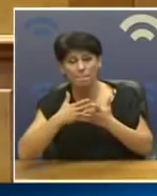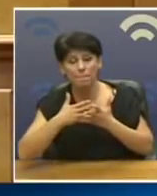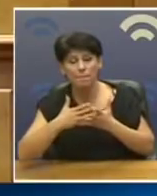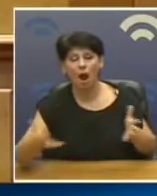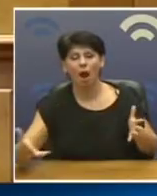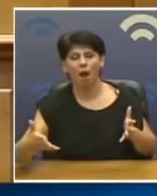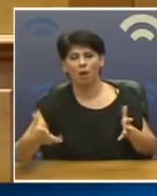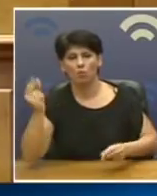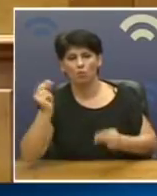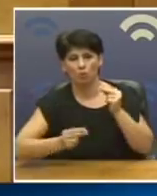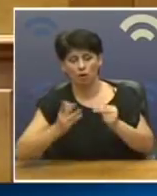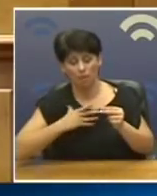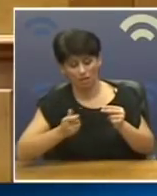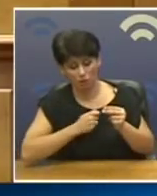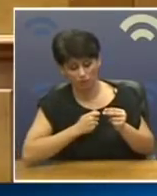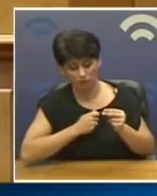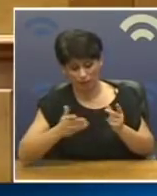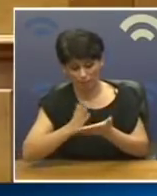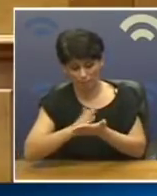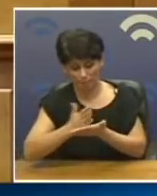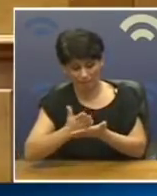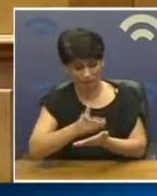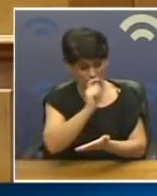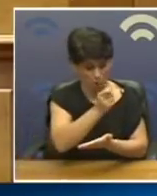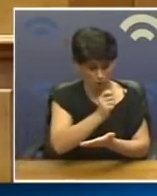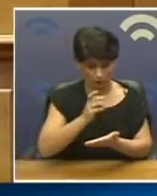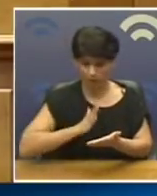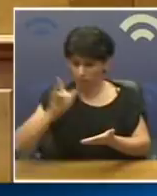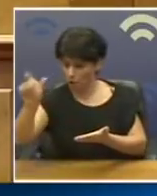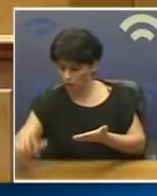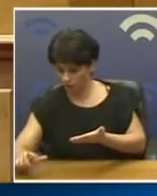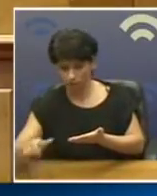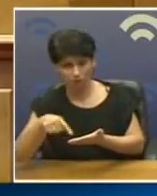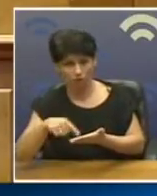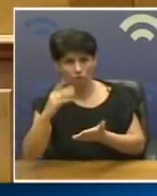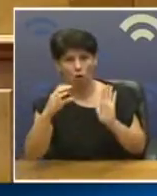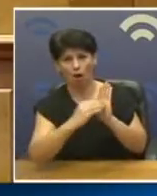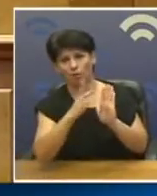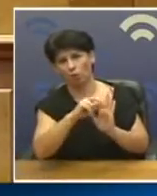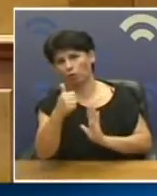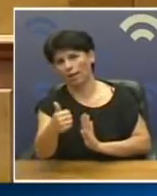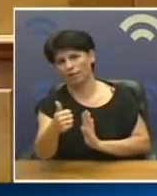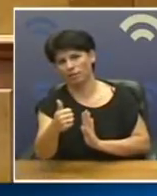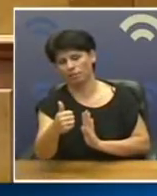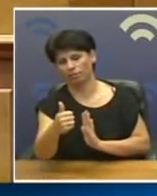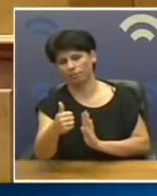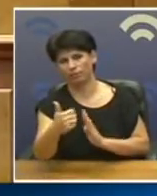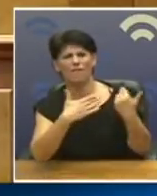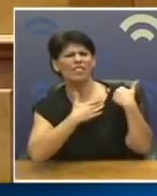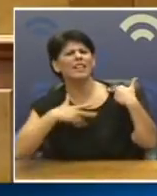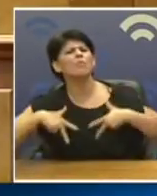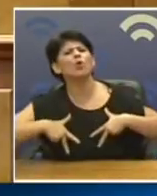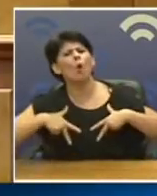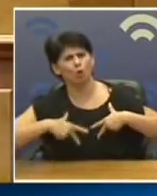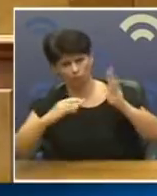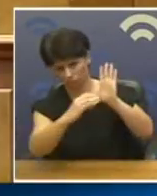σχέση αξιοπιστίας ανάμεσα στην πολιτική και τους πολίτες. Ξέρετε πολύ καλά